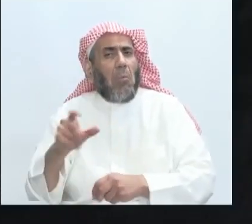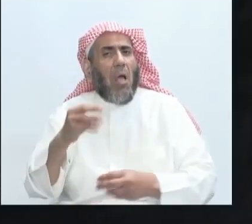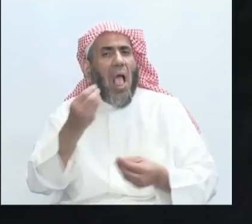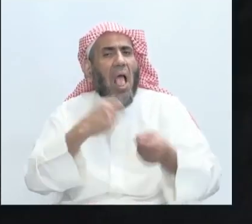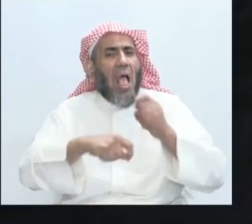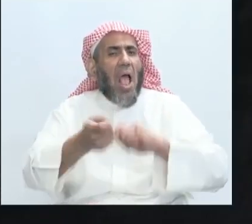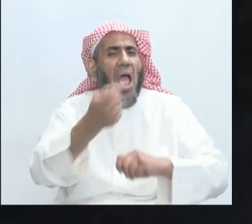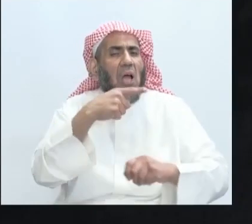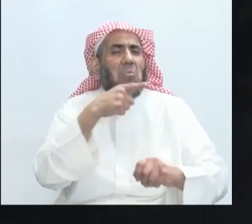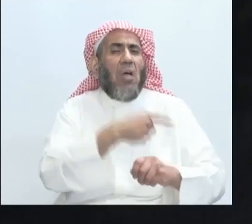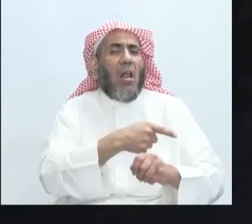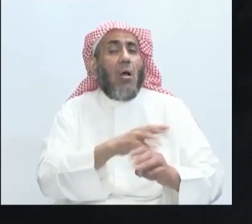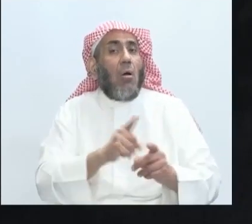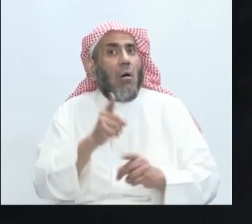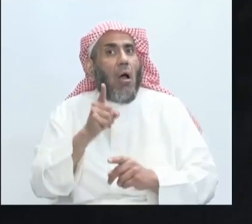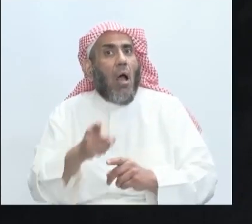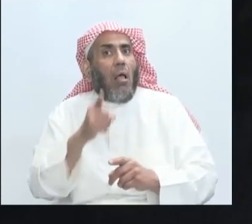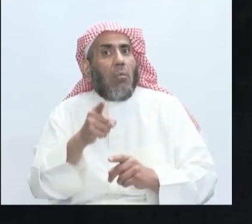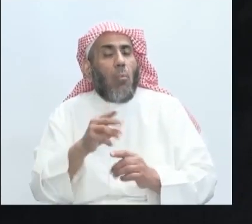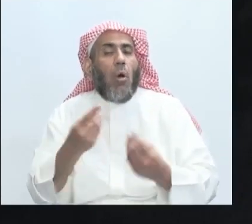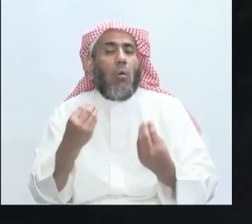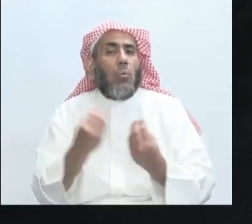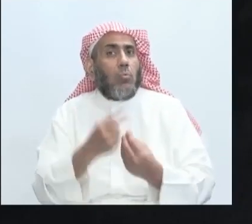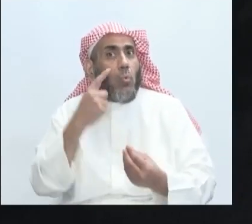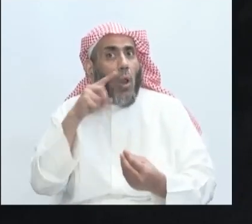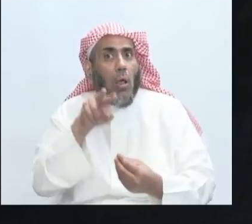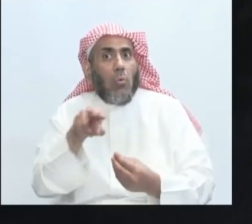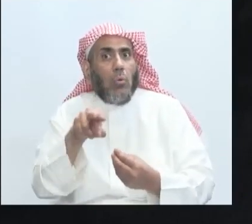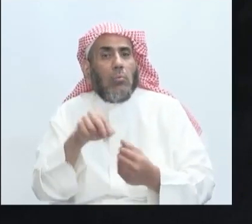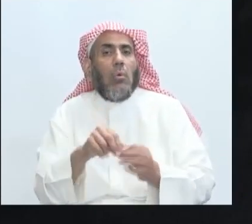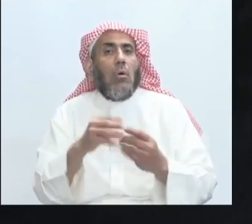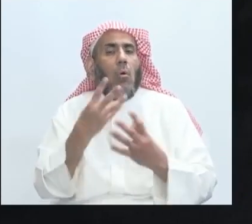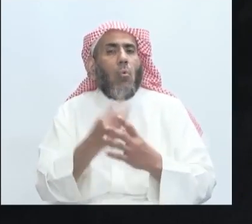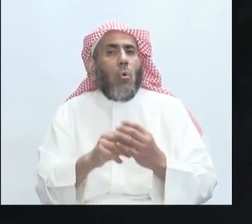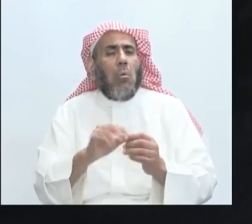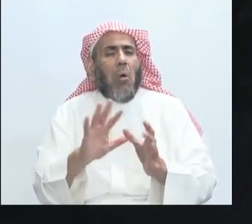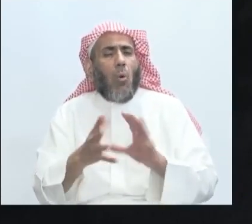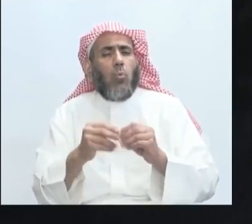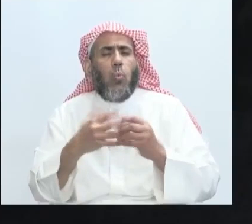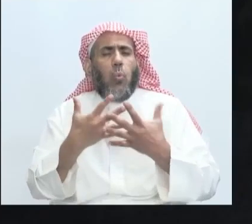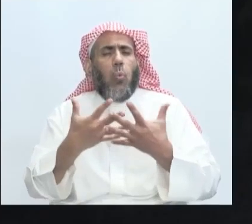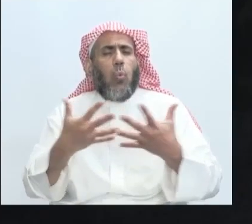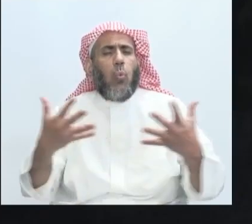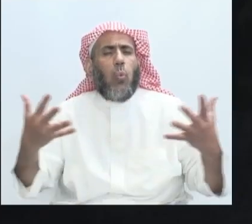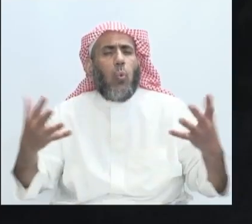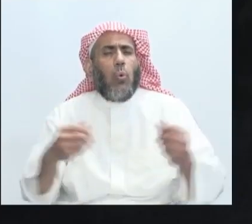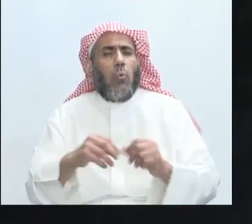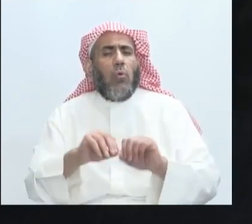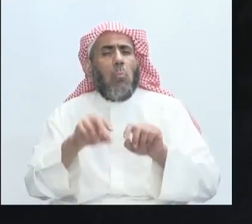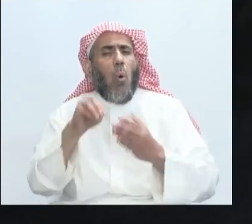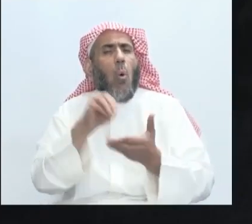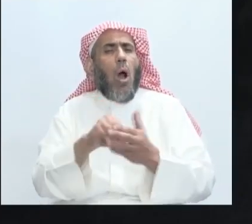يعالجون ذلك وهذا وانتم تلاحظون ابنائي وبنات الطلاب قد كثروا في في